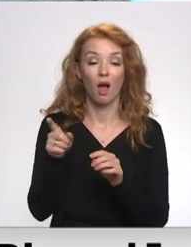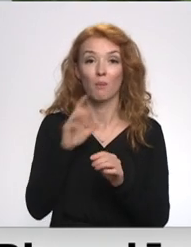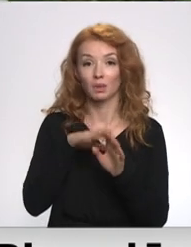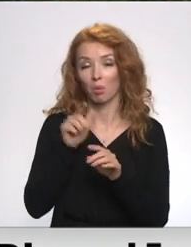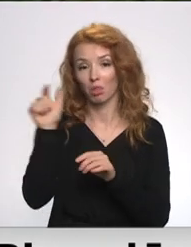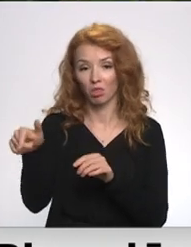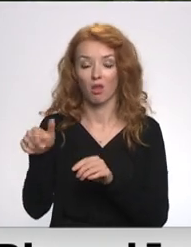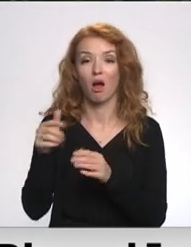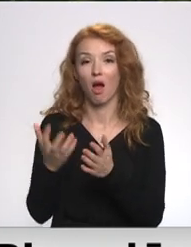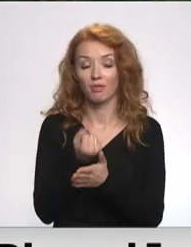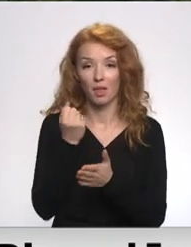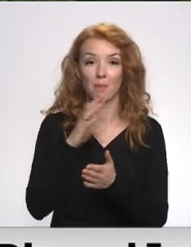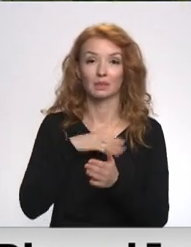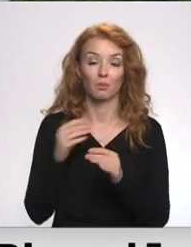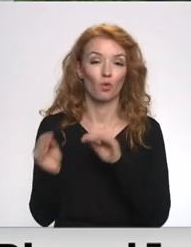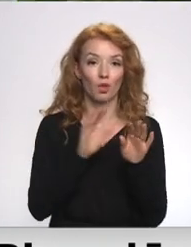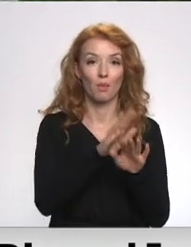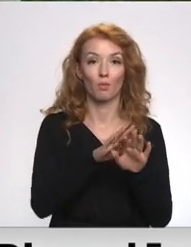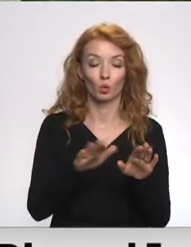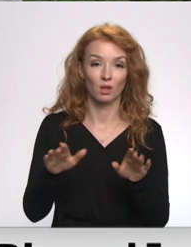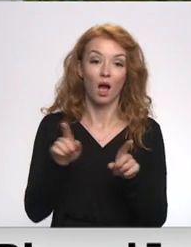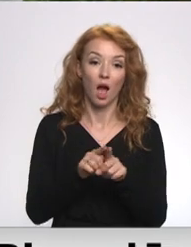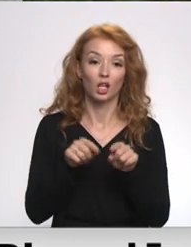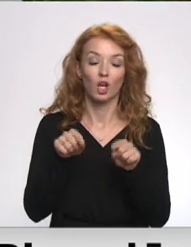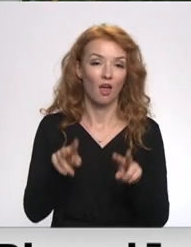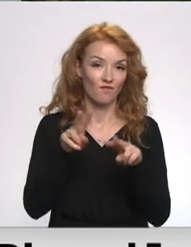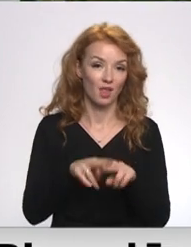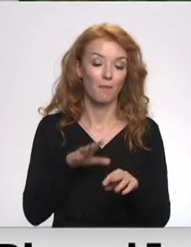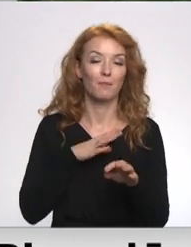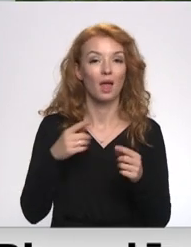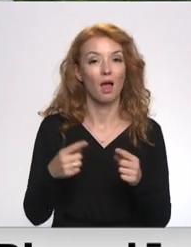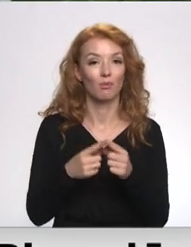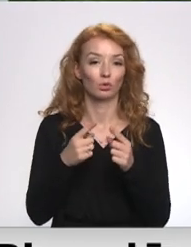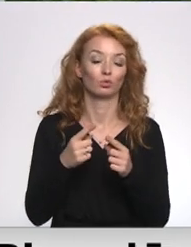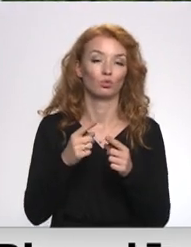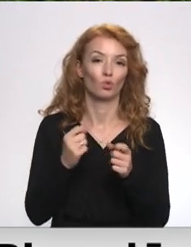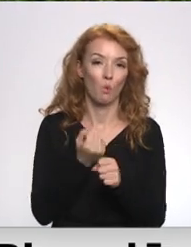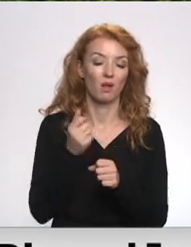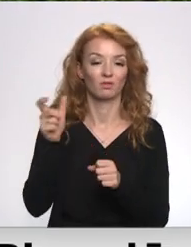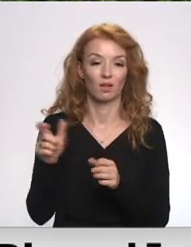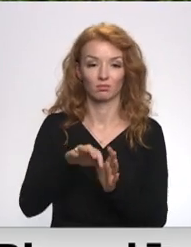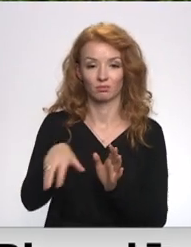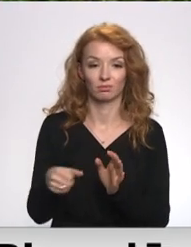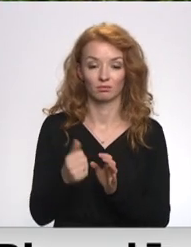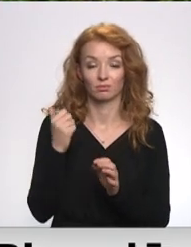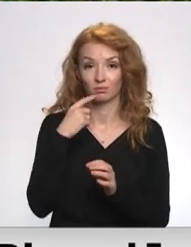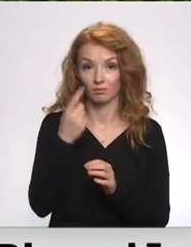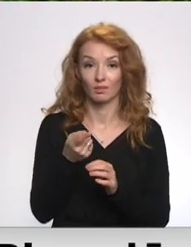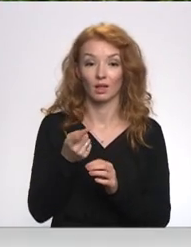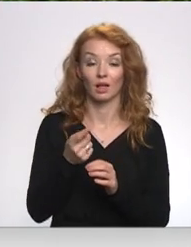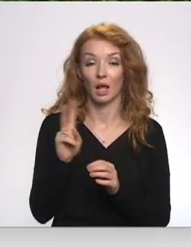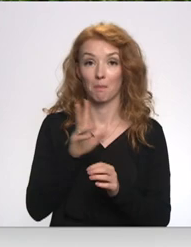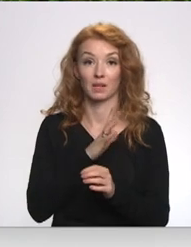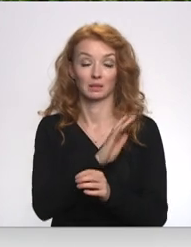un novietot pie muzeja Birzgales centrā, skulptūra arī šajā vietā bija saistoša garnaģiem. Un tiem, kam bija spēks,